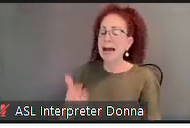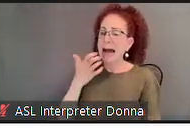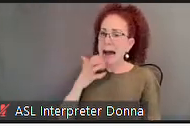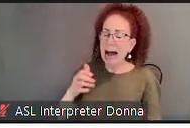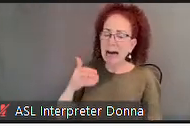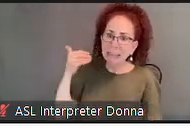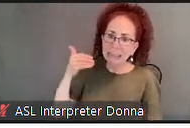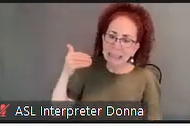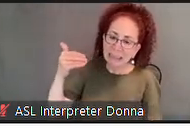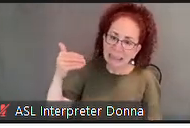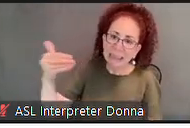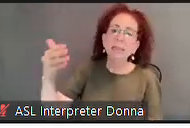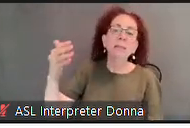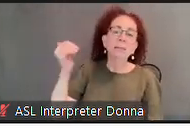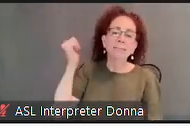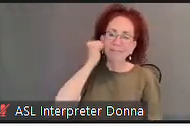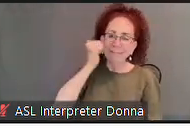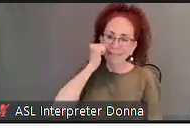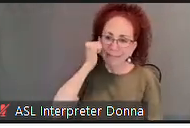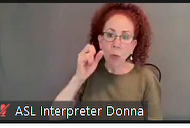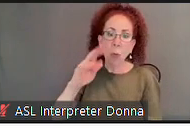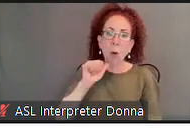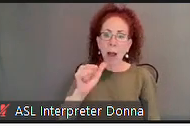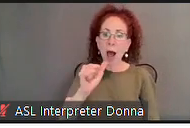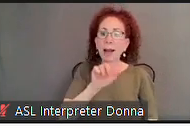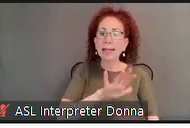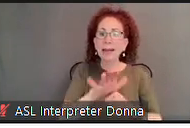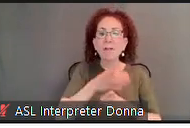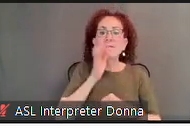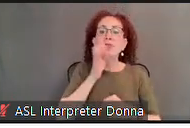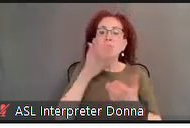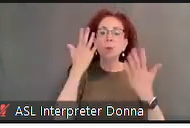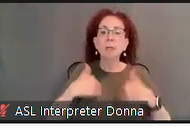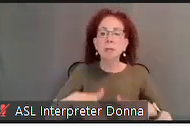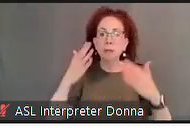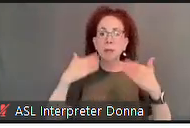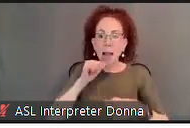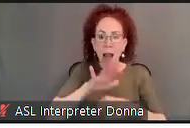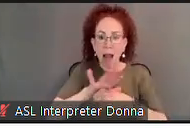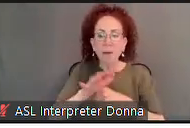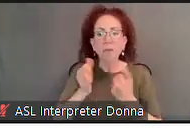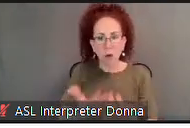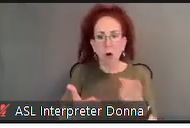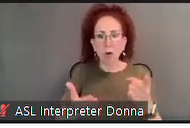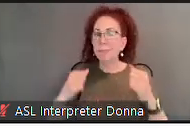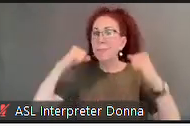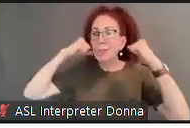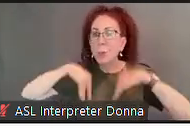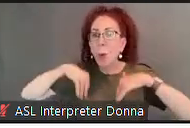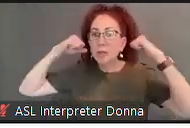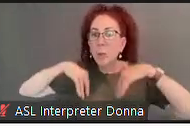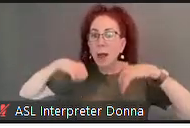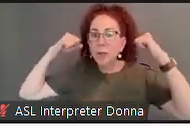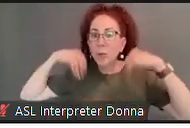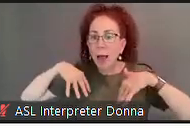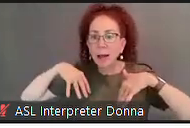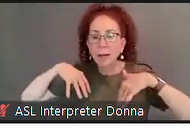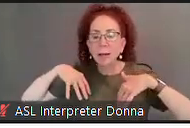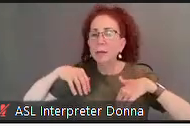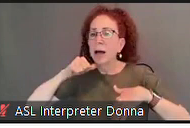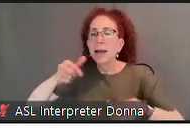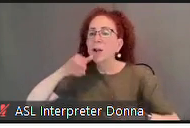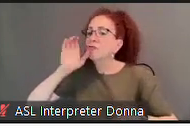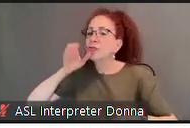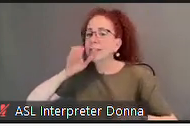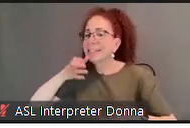那还有一个叫是中暑，那中暑呢是在气温很高的情况下，如果说你冒汗冒很多，